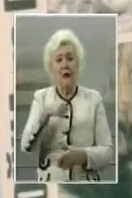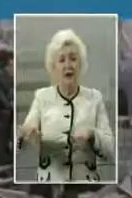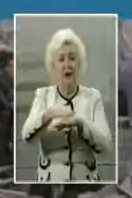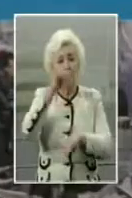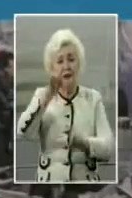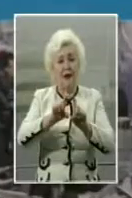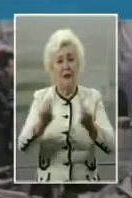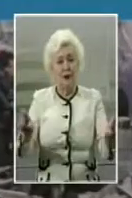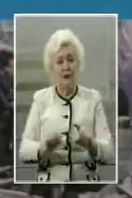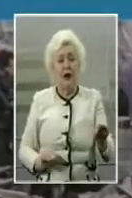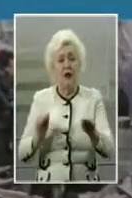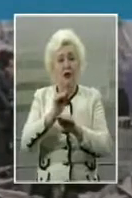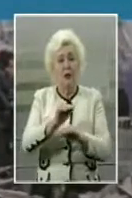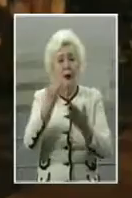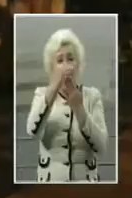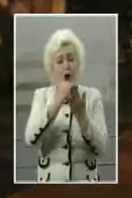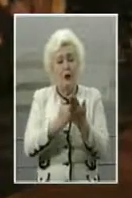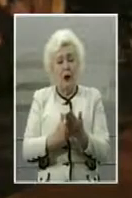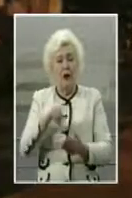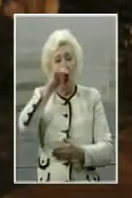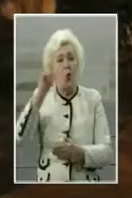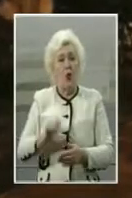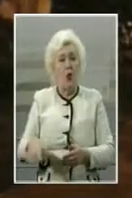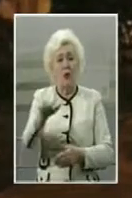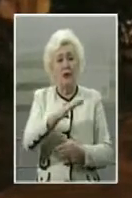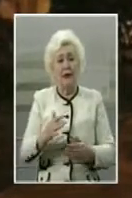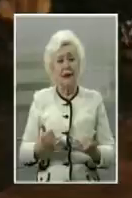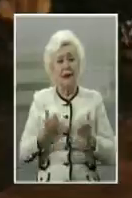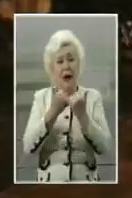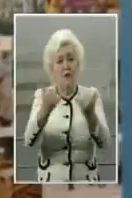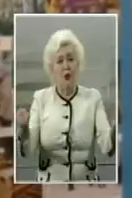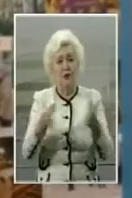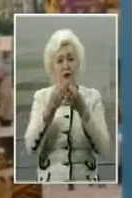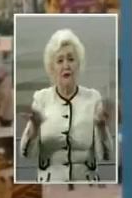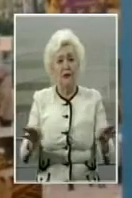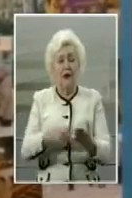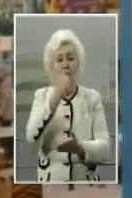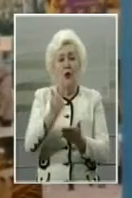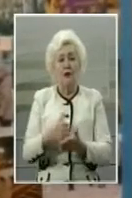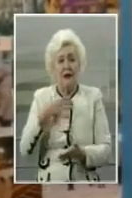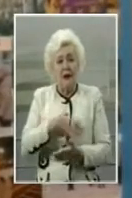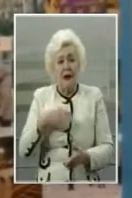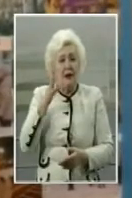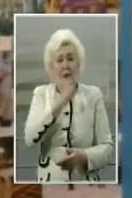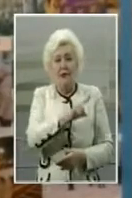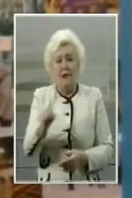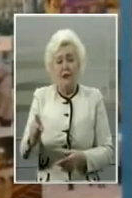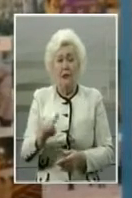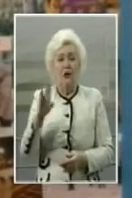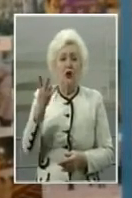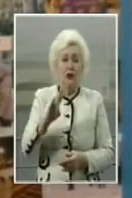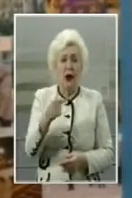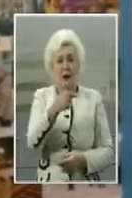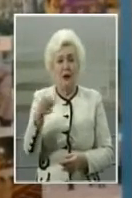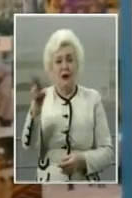краєзнавчого музею доповнили експозицією «Україна. Поступ свободи». Основні важливі етапи, тобто це листопад,